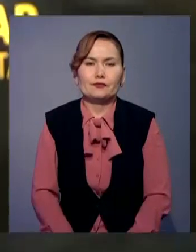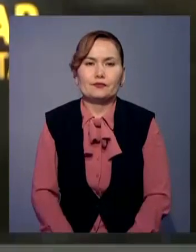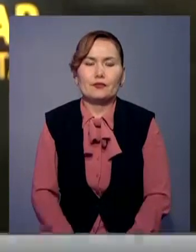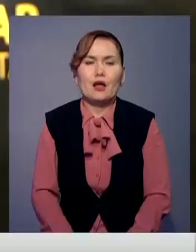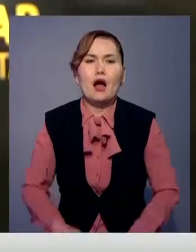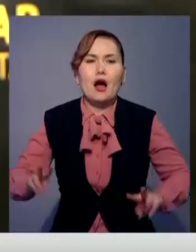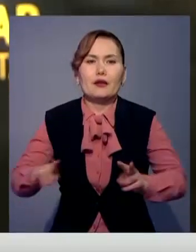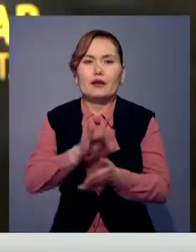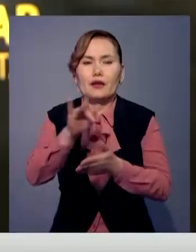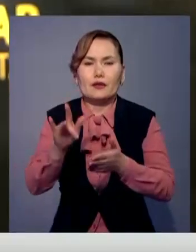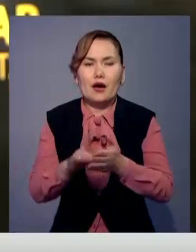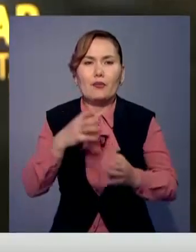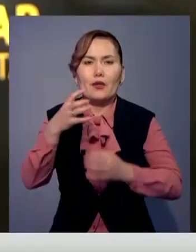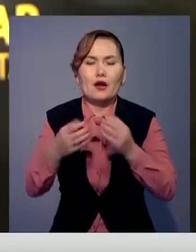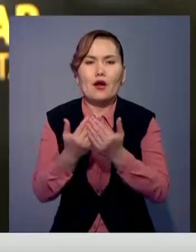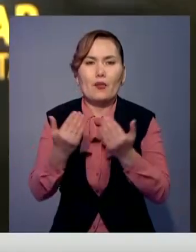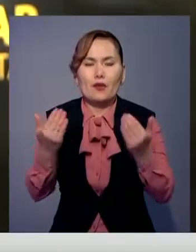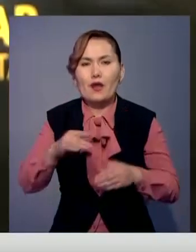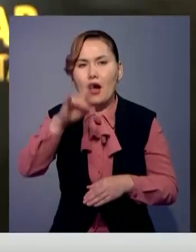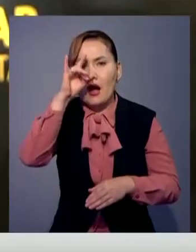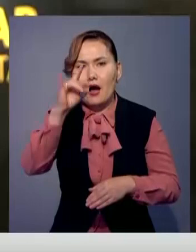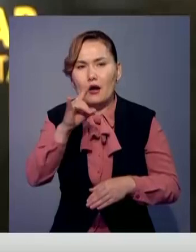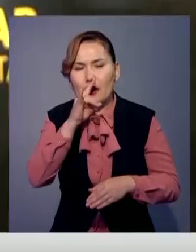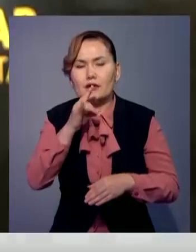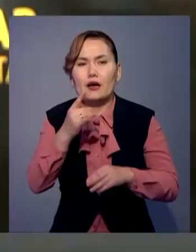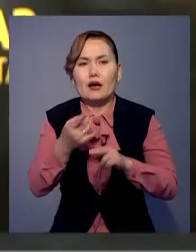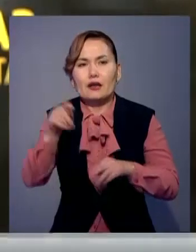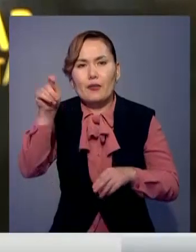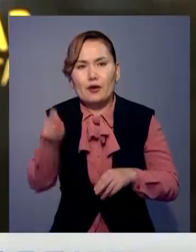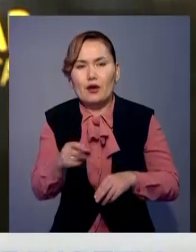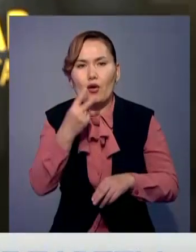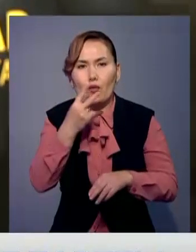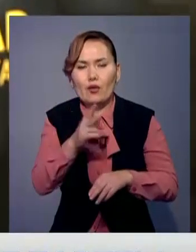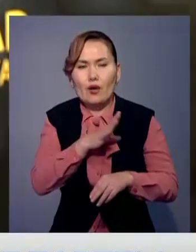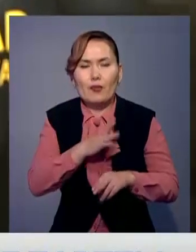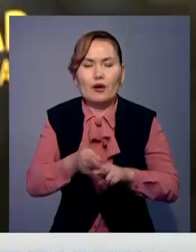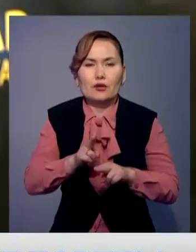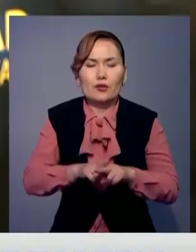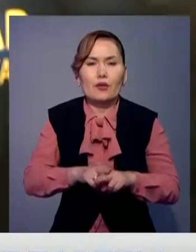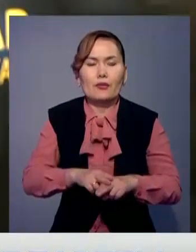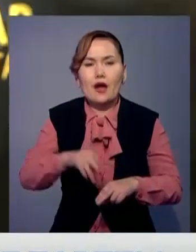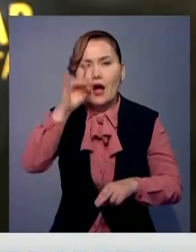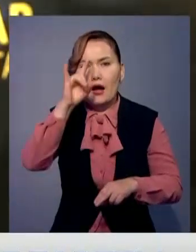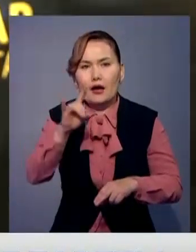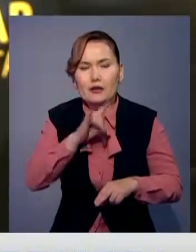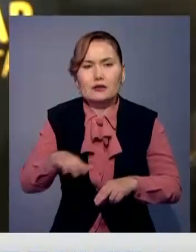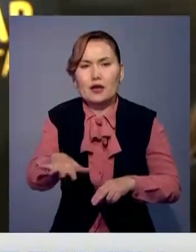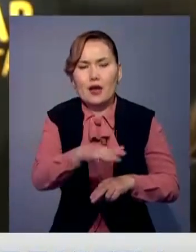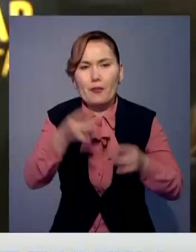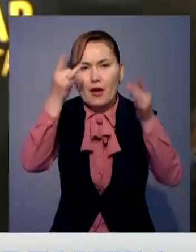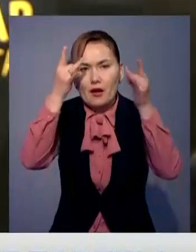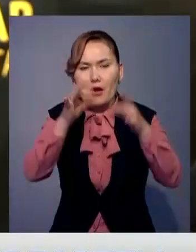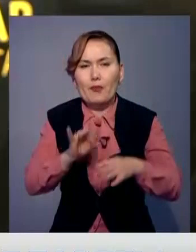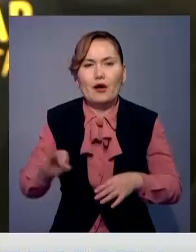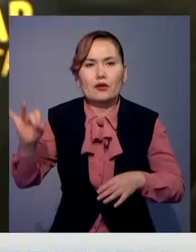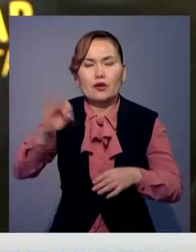Нұрсұлтанда өткен халықаралық көрме кезінде алғаш рет Қазақстанда болып едім. Онда Францияның павильонында қызмет еттім. Еліңіздің астанасы, мәдениеті,